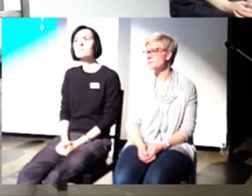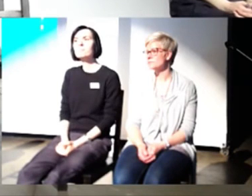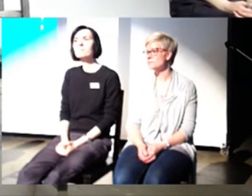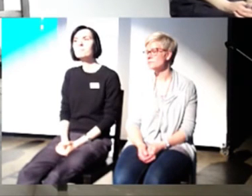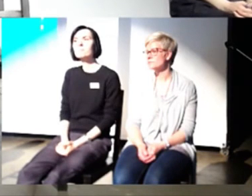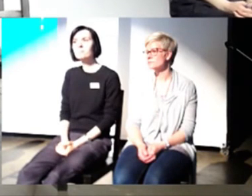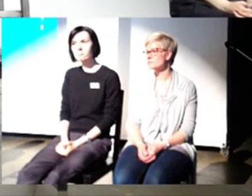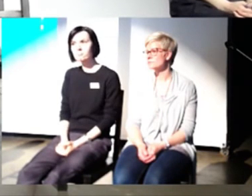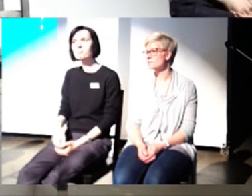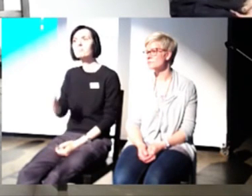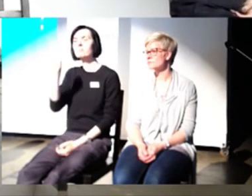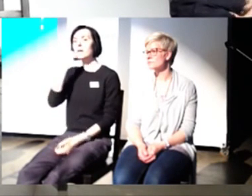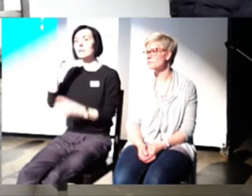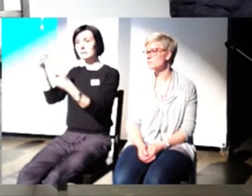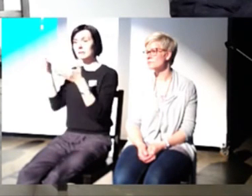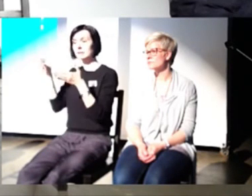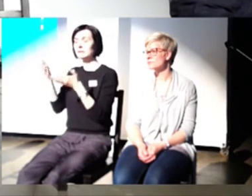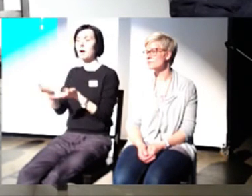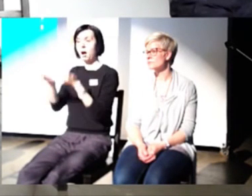Että residenssiavustukset sinänsä